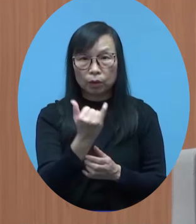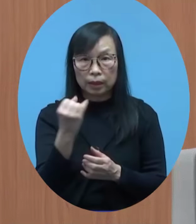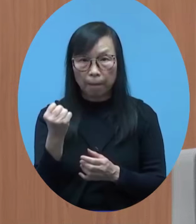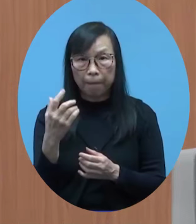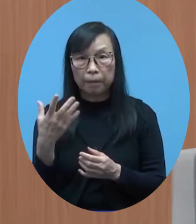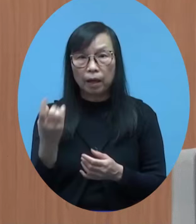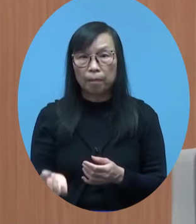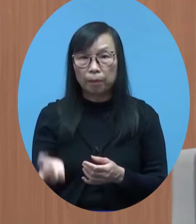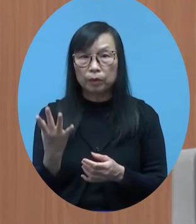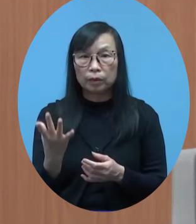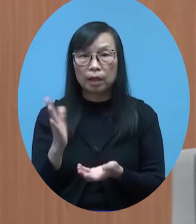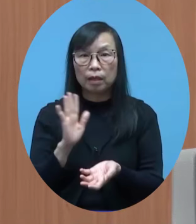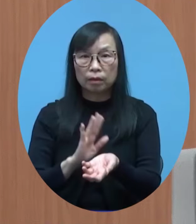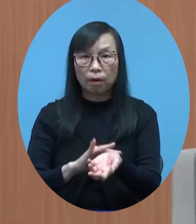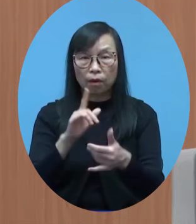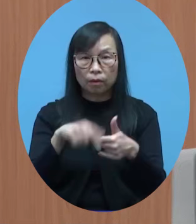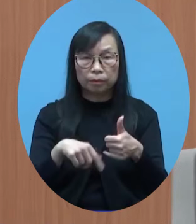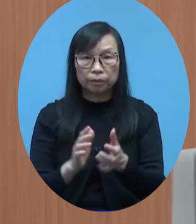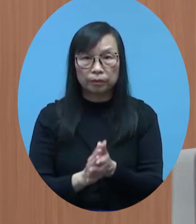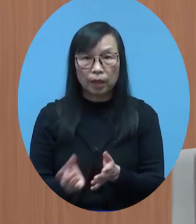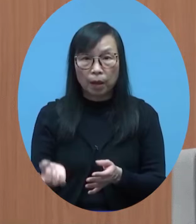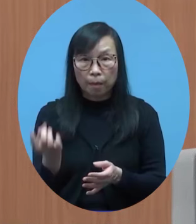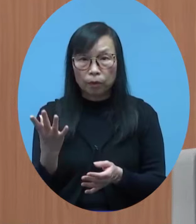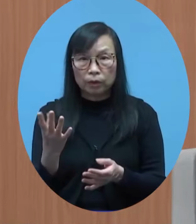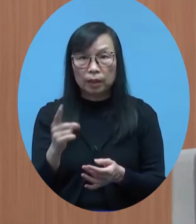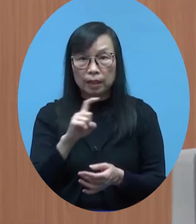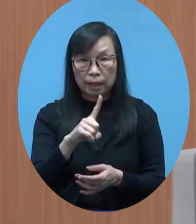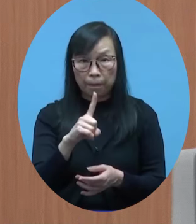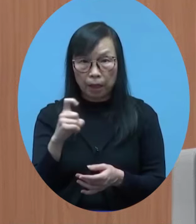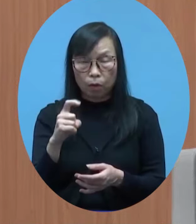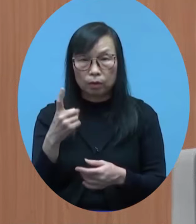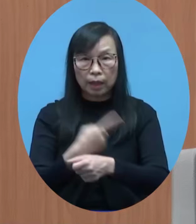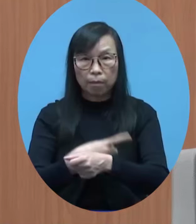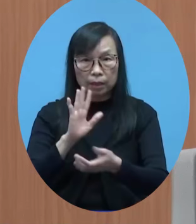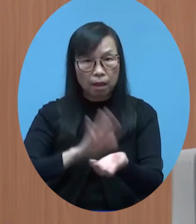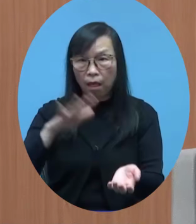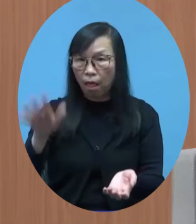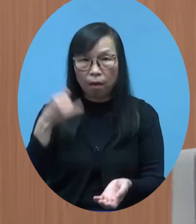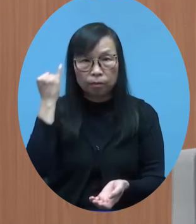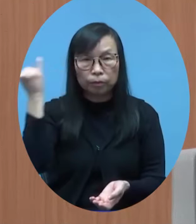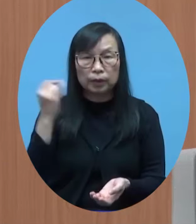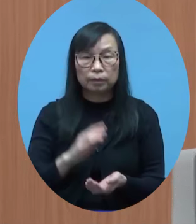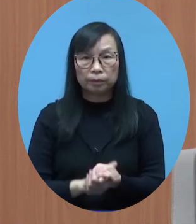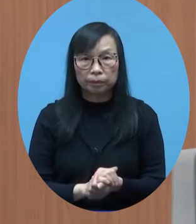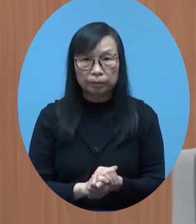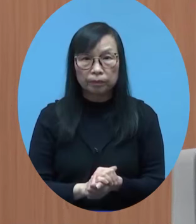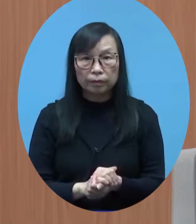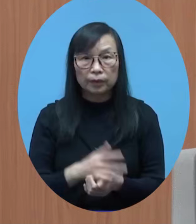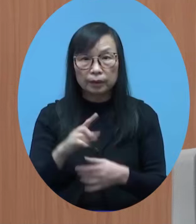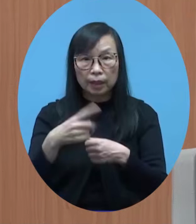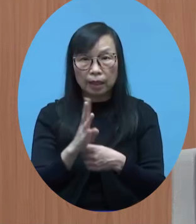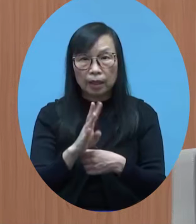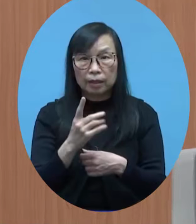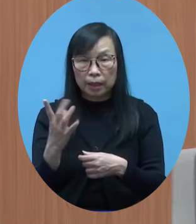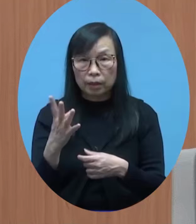都係本地嘅個案。本地個案入邊咧有19宗咧係暫時揾唔到源頭嘅本地個案，另外嗰